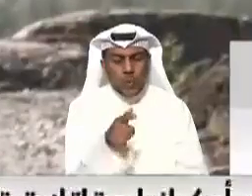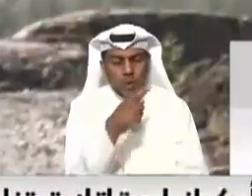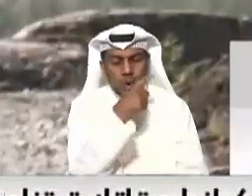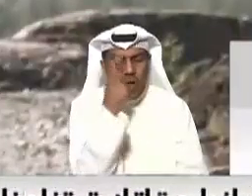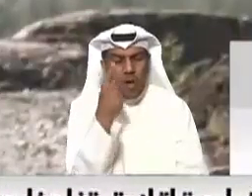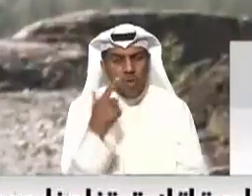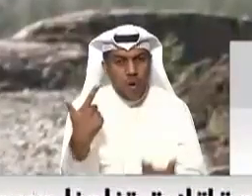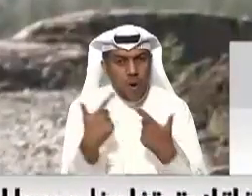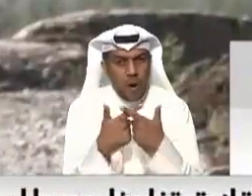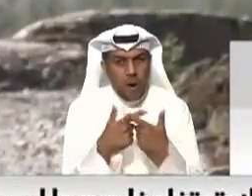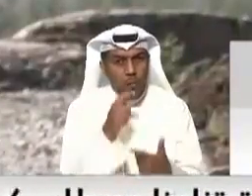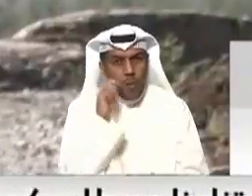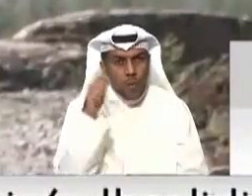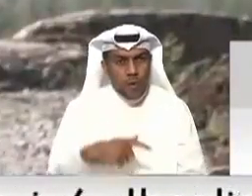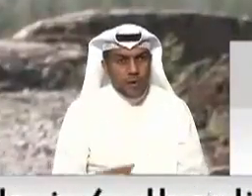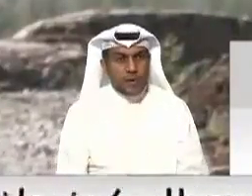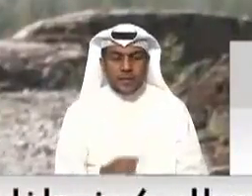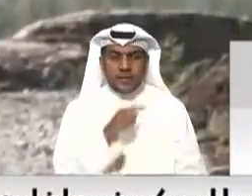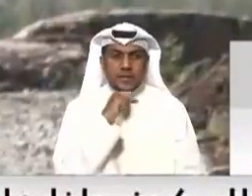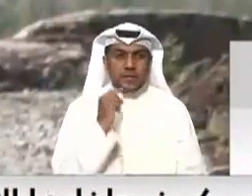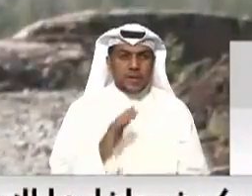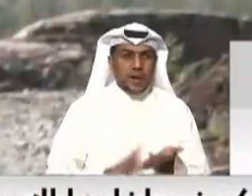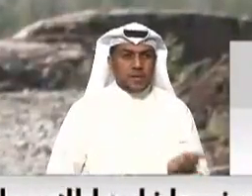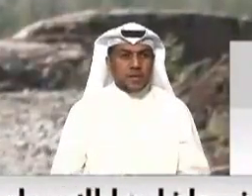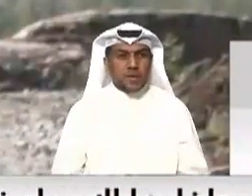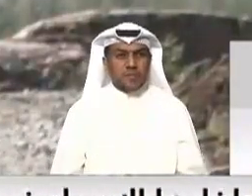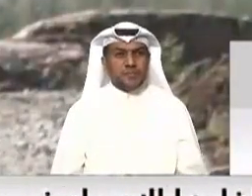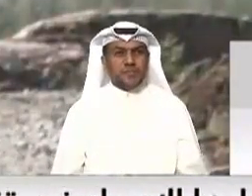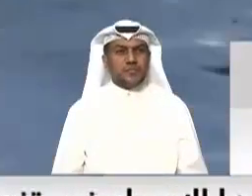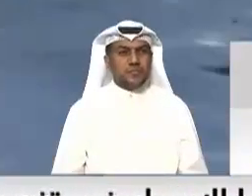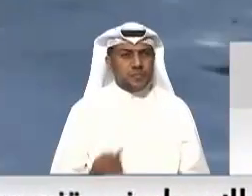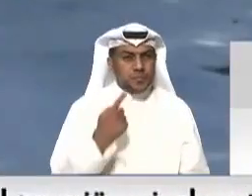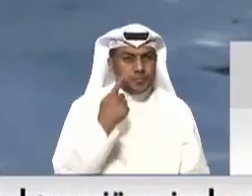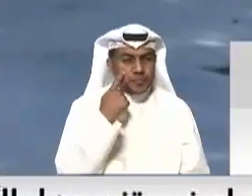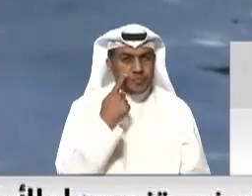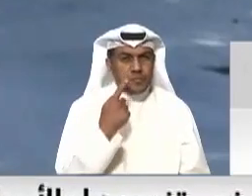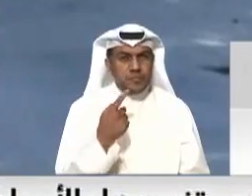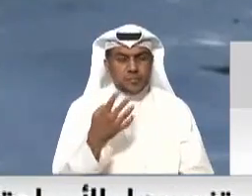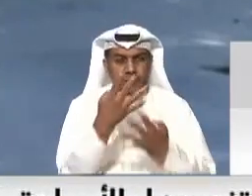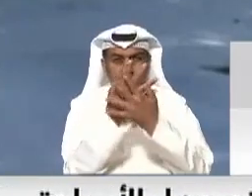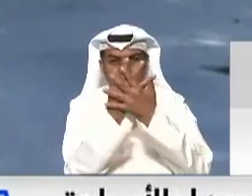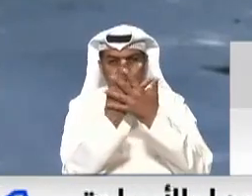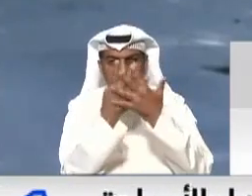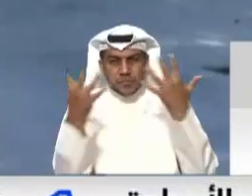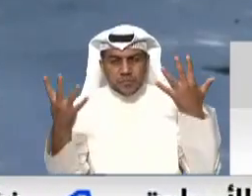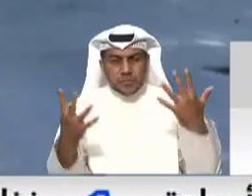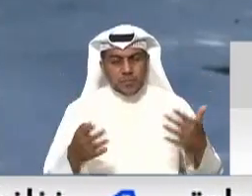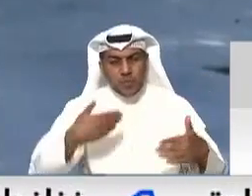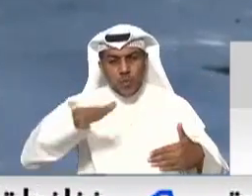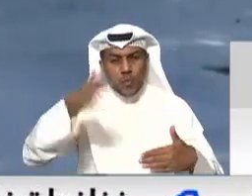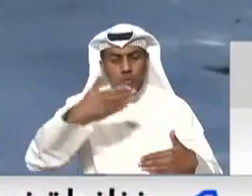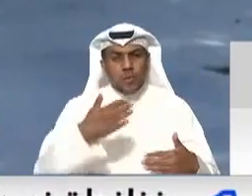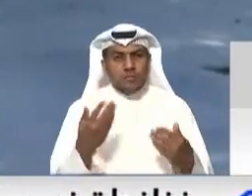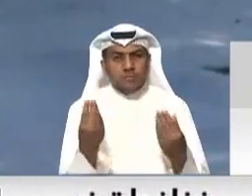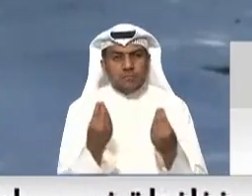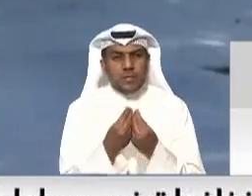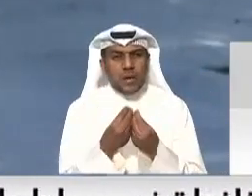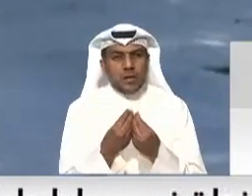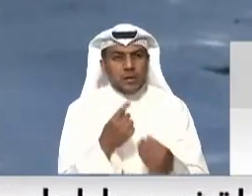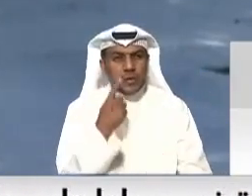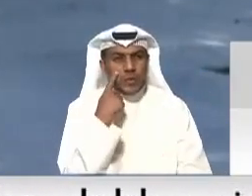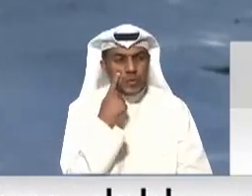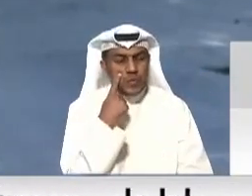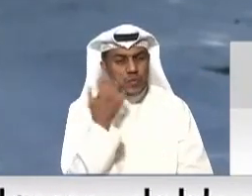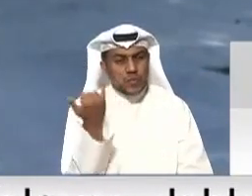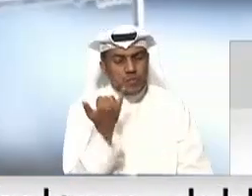المقام الأول لتحرك روسيا نحو إغراق الحدود بالمهاجرين. وقال مدير المشروع أن السياج لا يراد به